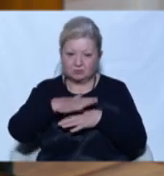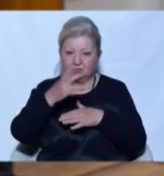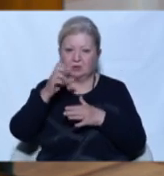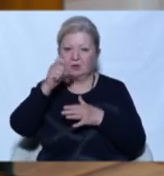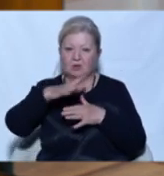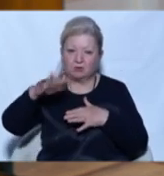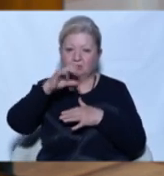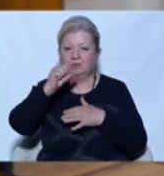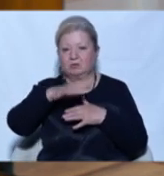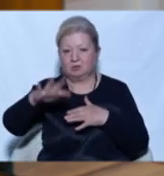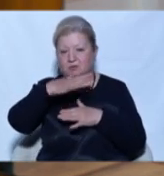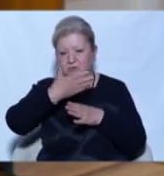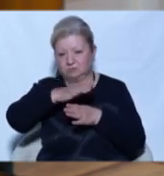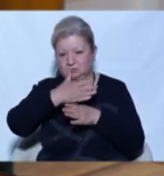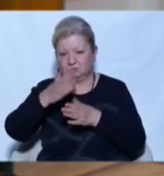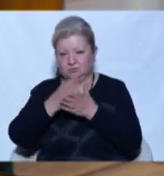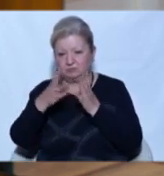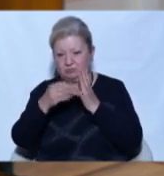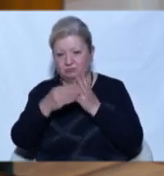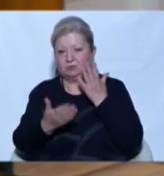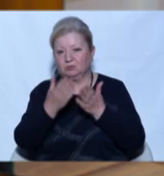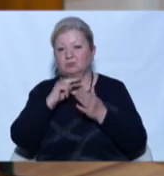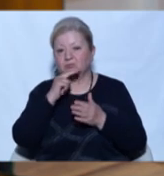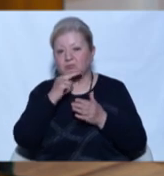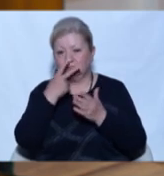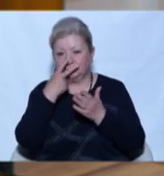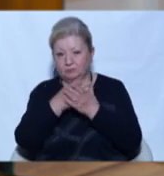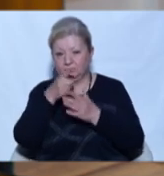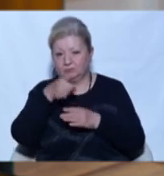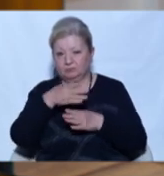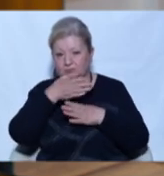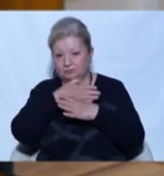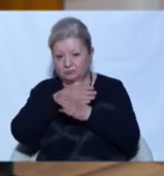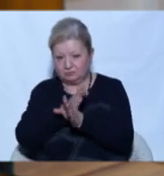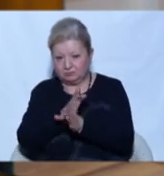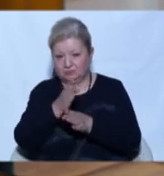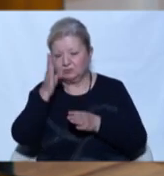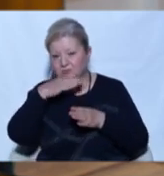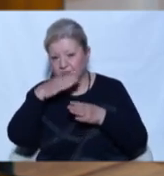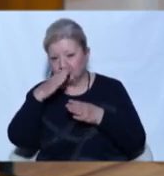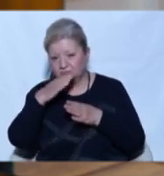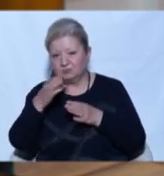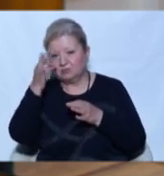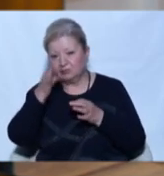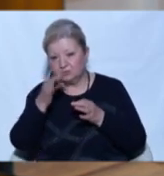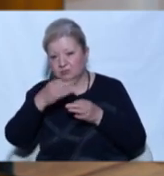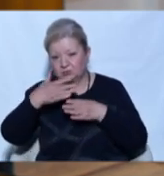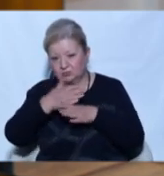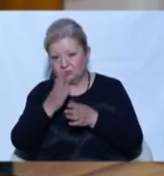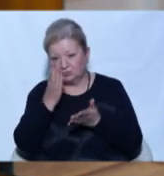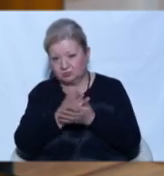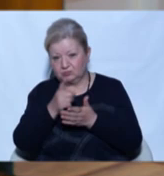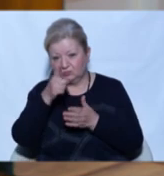და აზიის ნაწილი. Თუ დავაკვირდებით აი ამ განაწილებას წყლისას, გარდა იმისა, რომ მას პროცენტული განაწილება